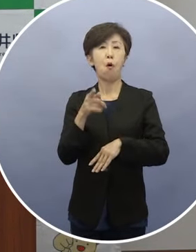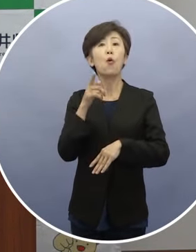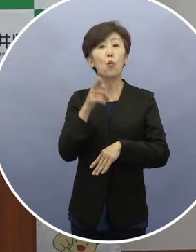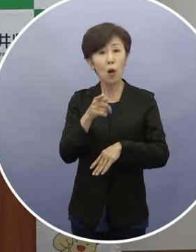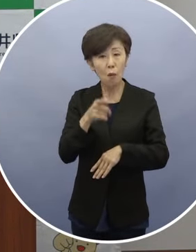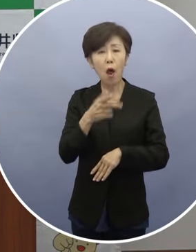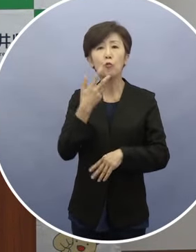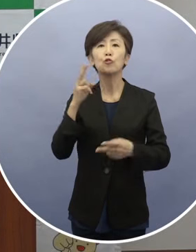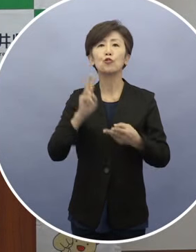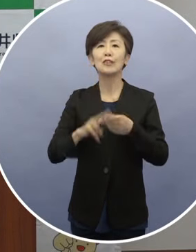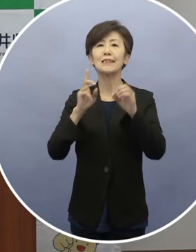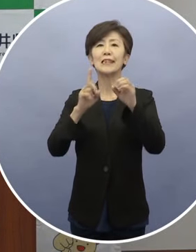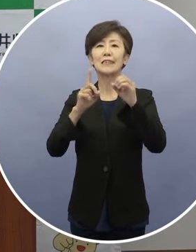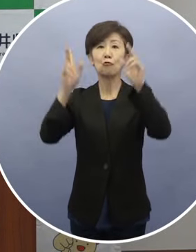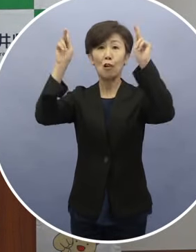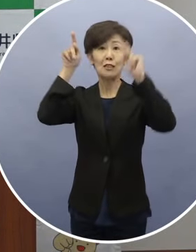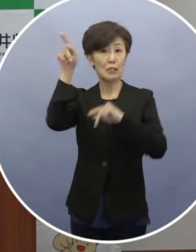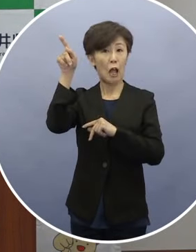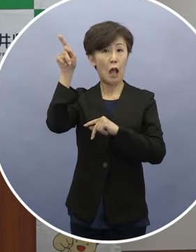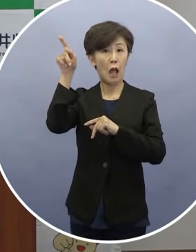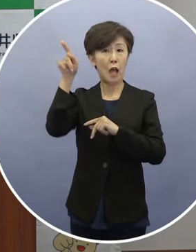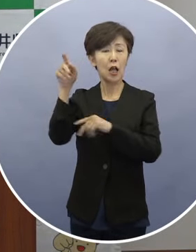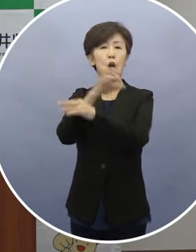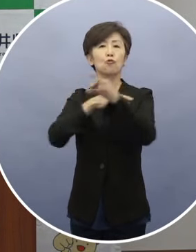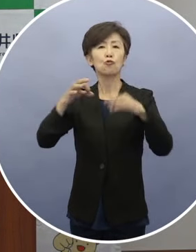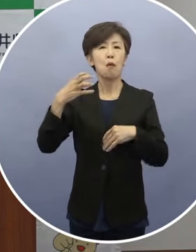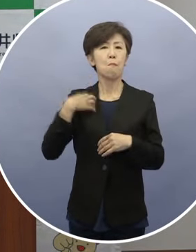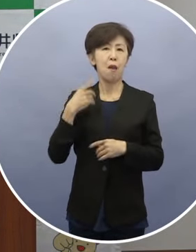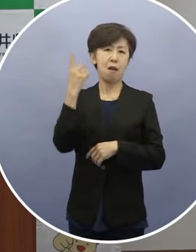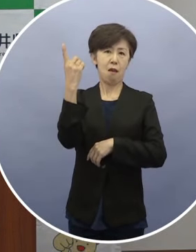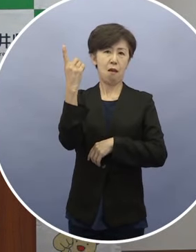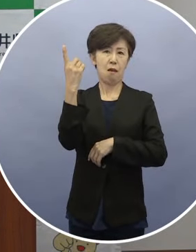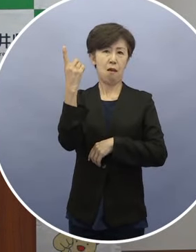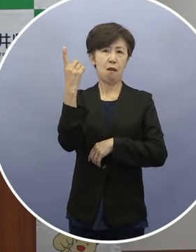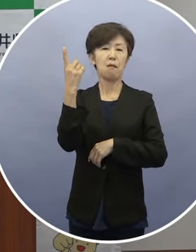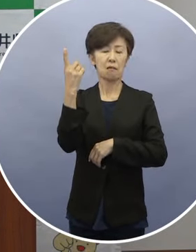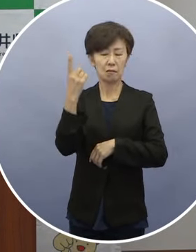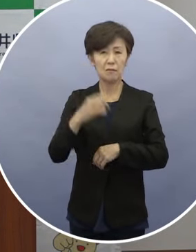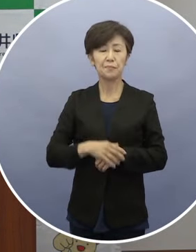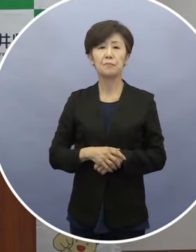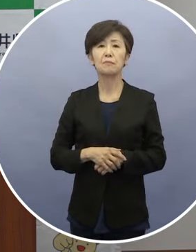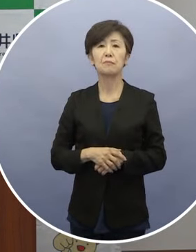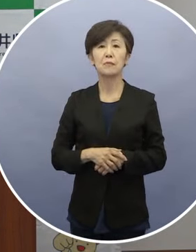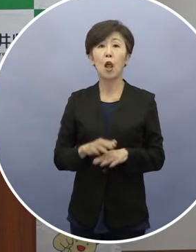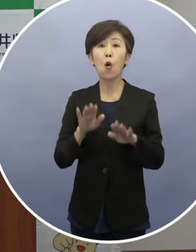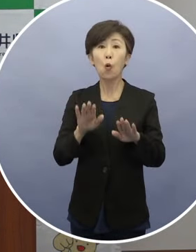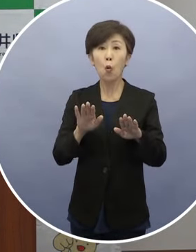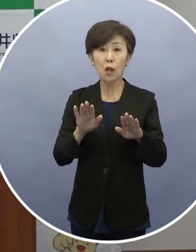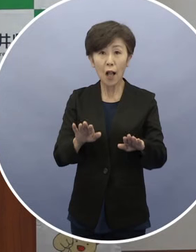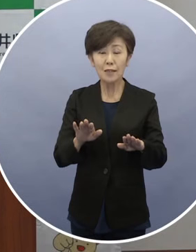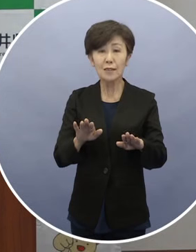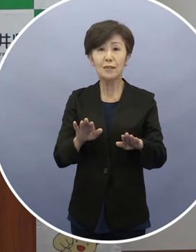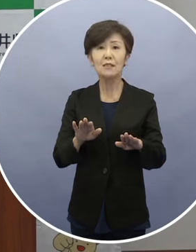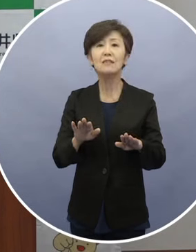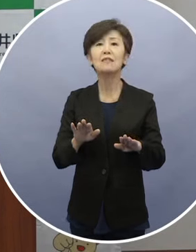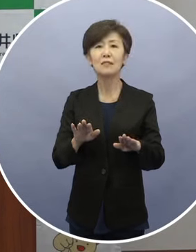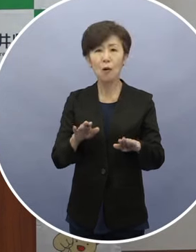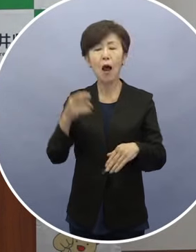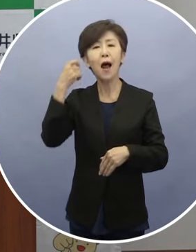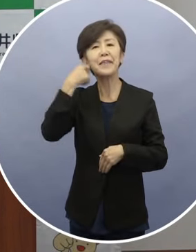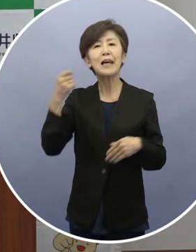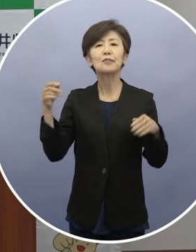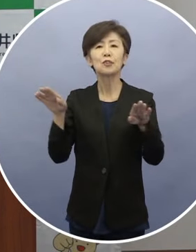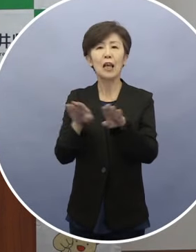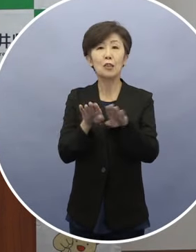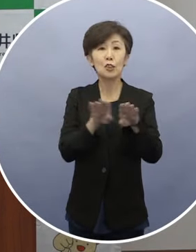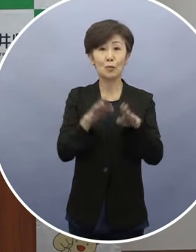井のデジタルという会社がですね、運営しておりますので、そちらの方で負担をしていくと。その上で今回ですね、夏休み期